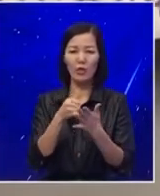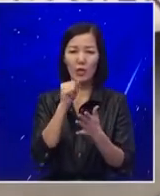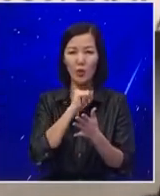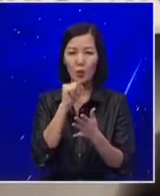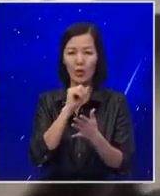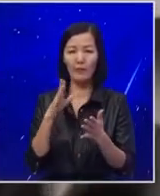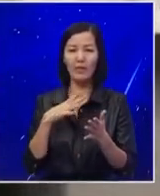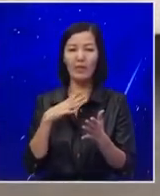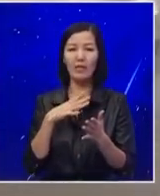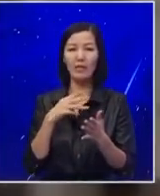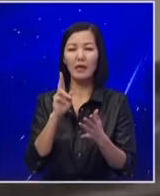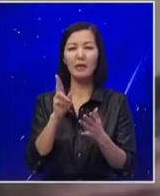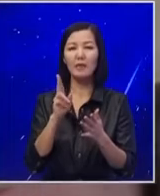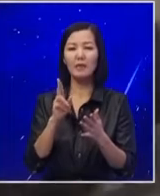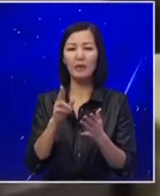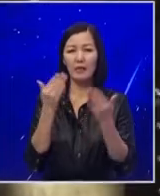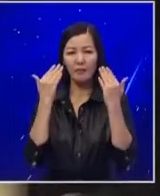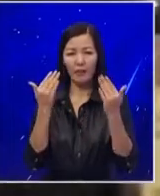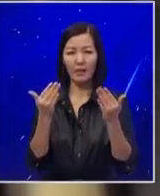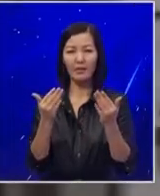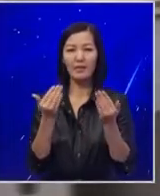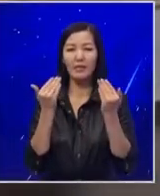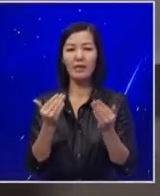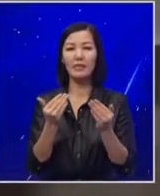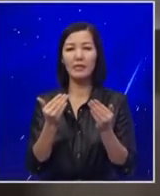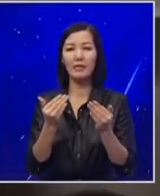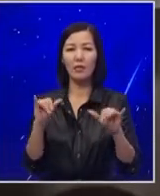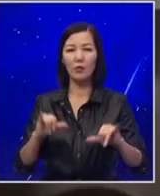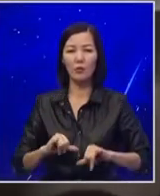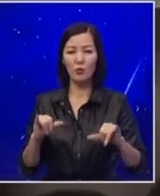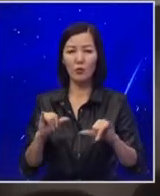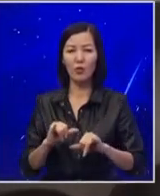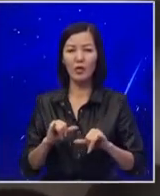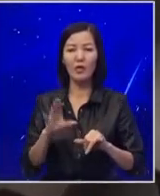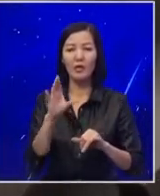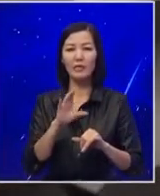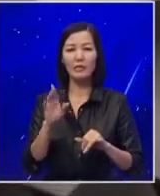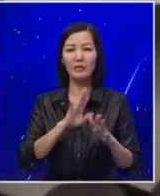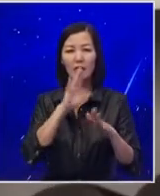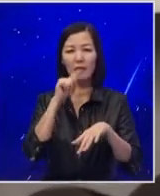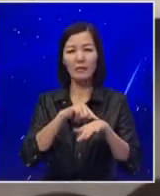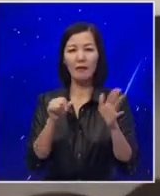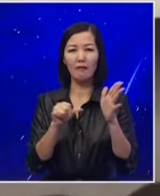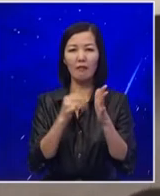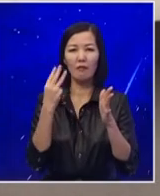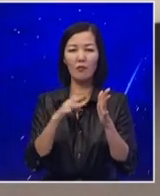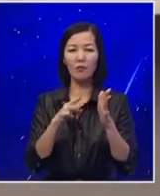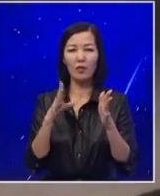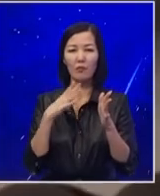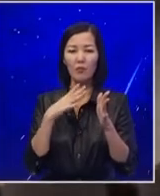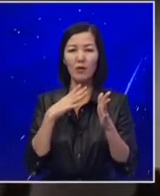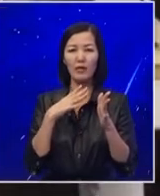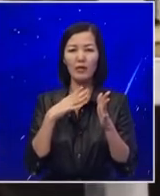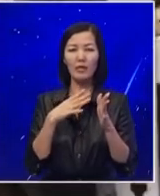кеткен. Ұрлықшылардың кім екендігі әзірге белгісіз. Келеңсіз жағдай сейсенбі күні таңғы 6:30-да болған. Жертөле басшысының